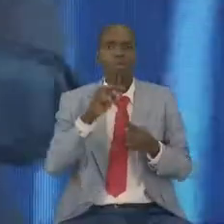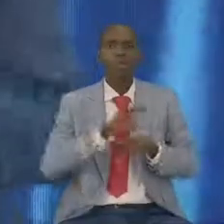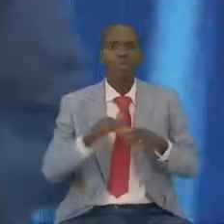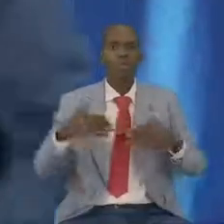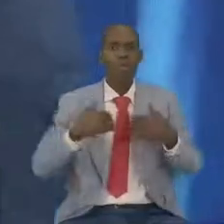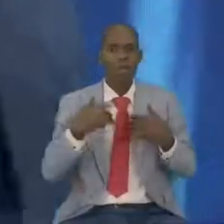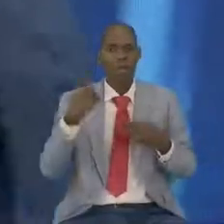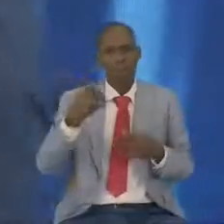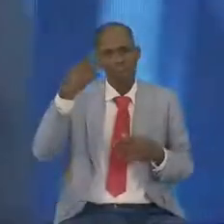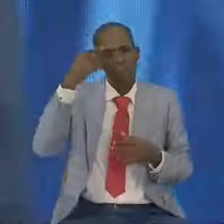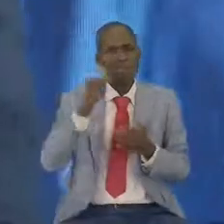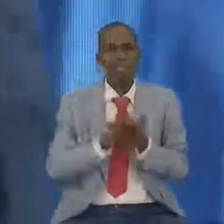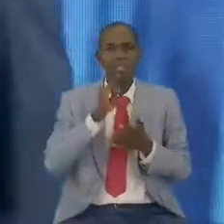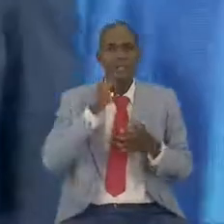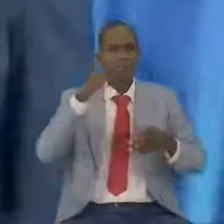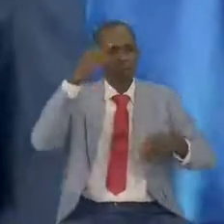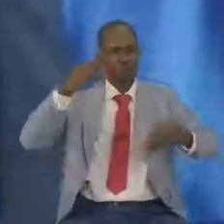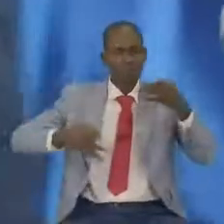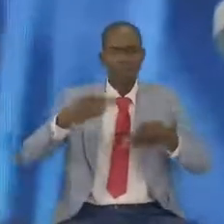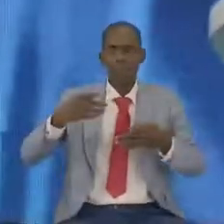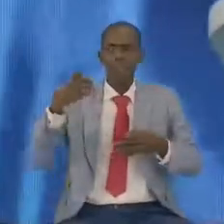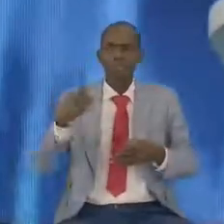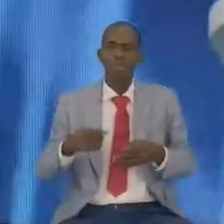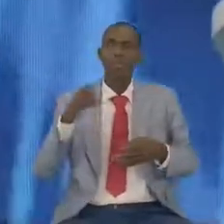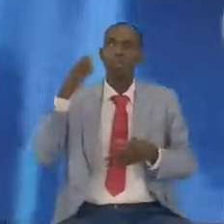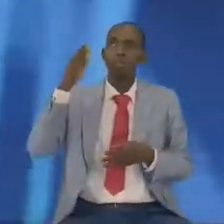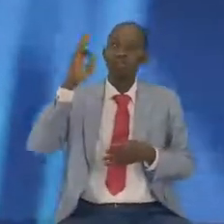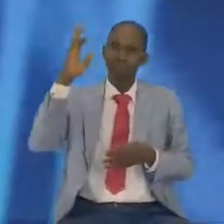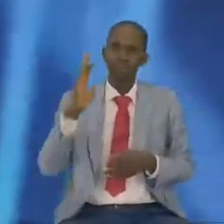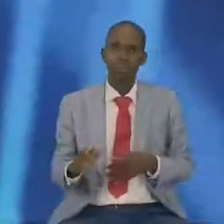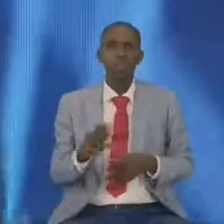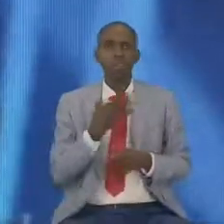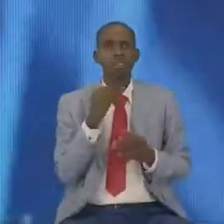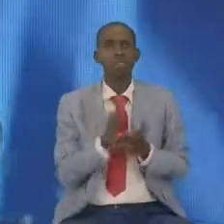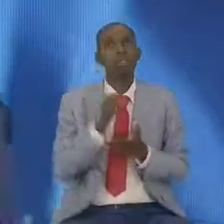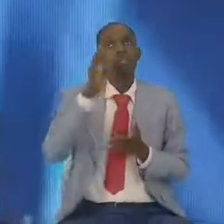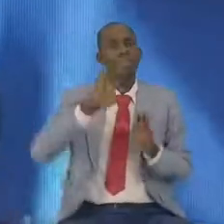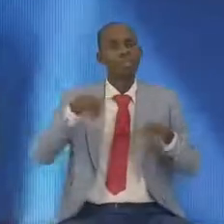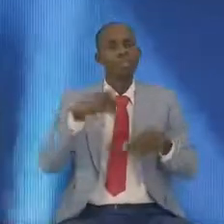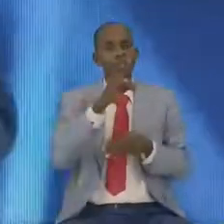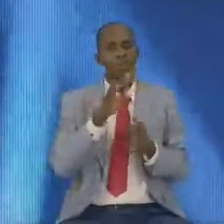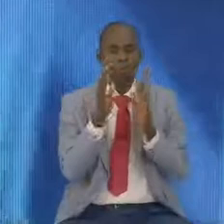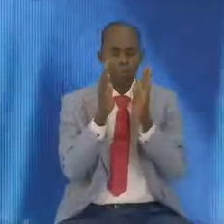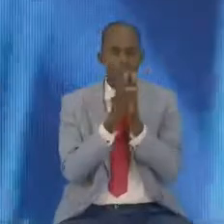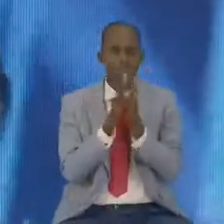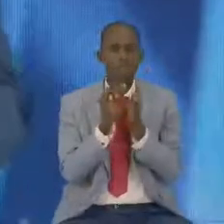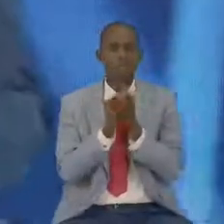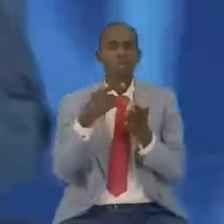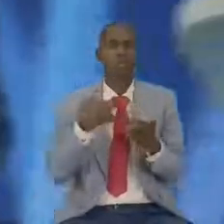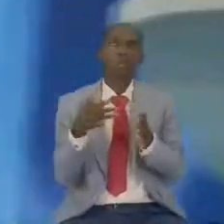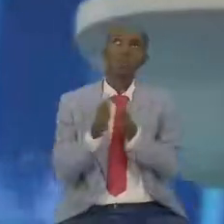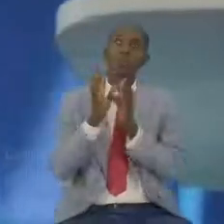pas un esprit qui juge le souverain sacrificateur. Et le Dieu d'Israël exauce la prière que tu lui as